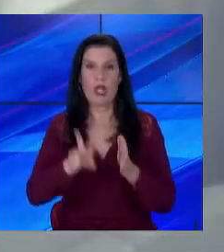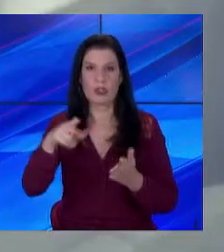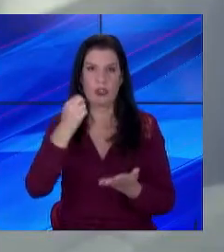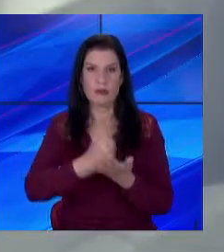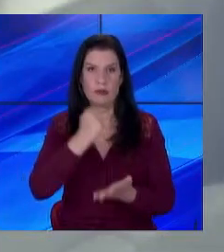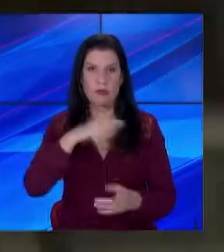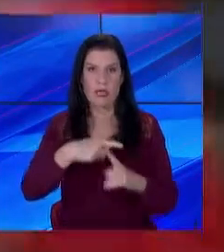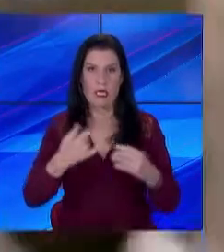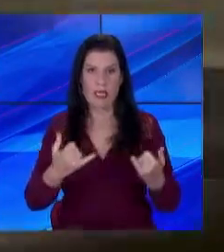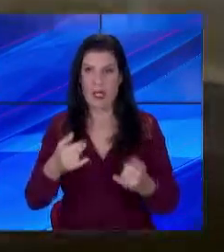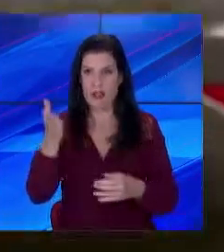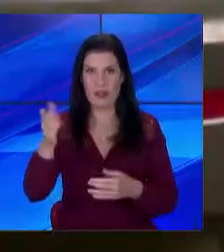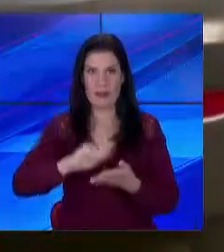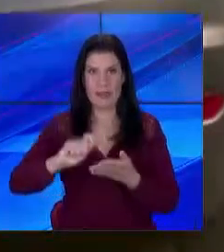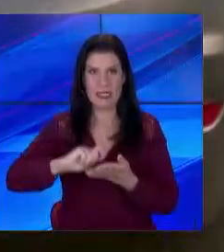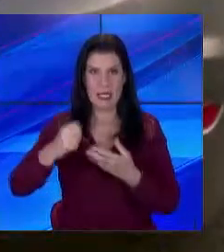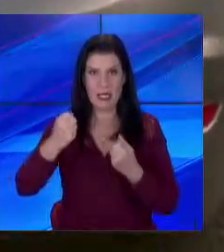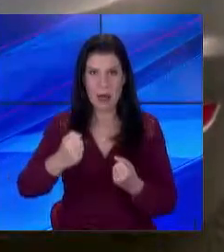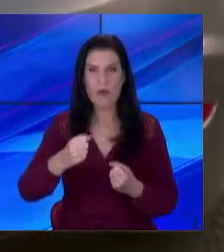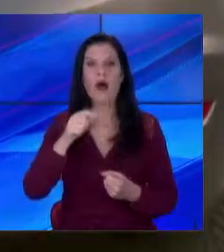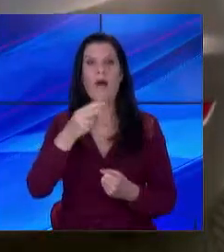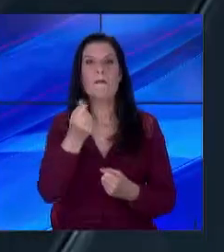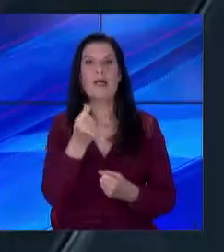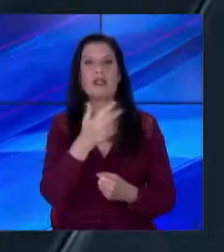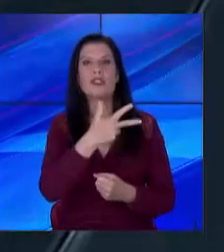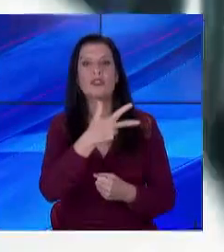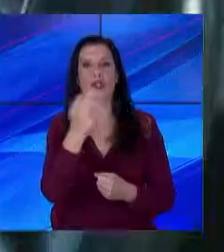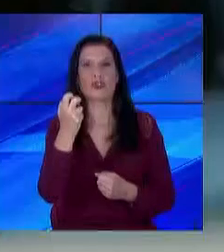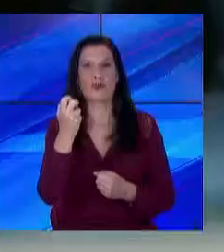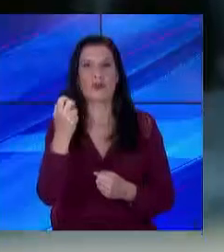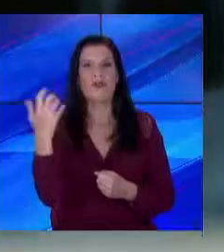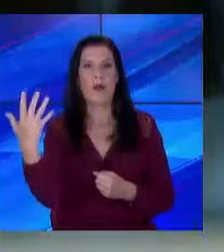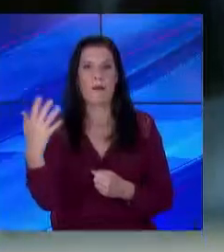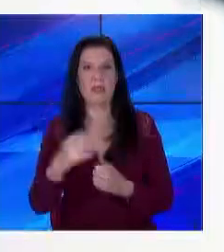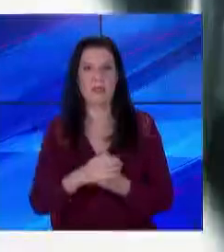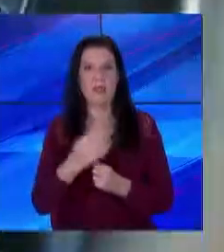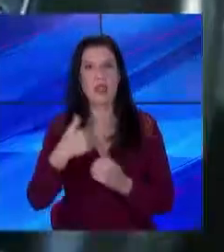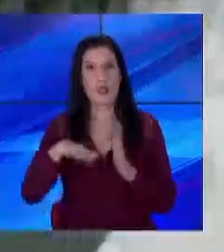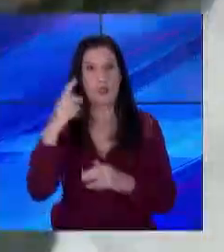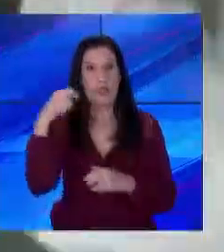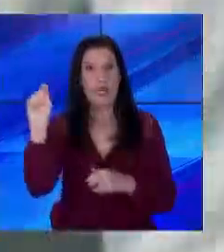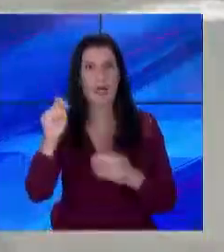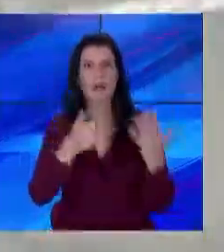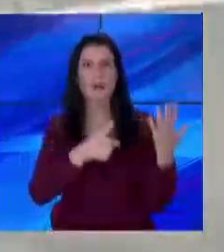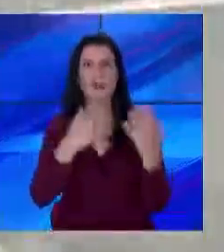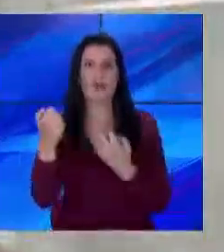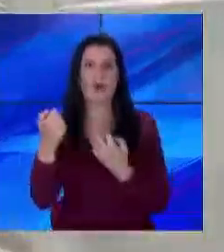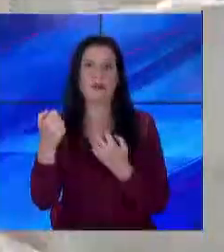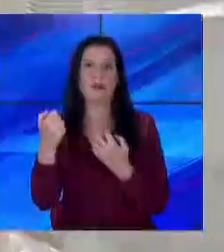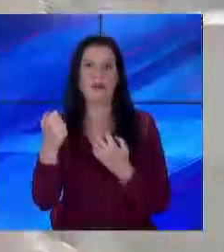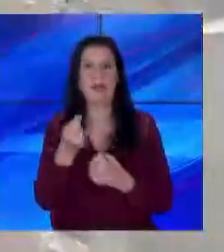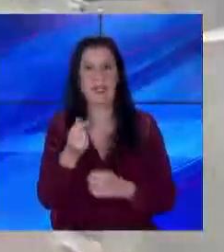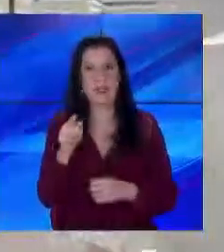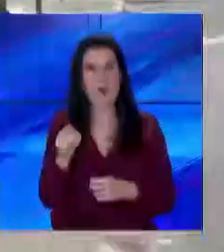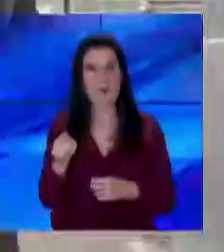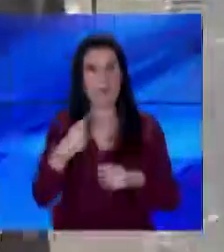משרד התחבורה עולה כ-350 שקלים. היקרות יותר יעלו כ-600 שקלים. את הסכום הזה